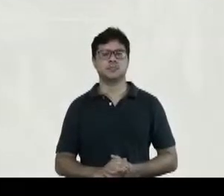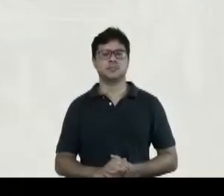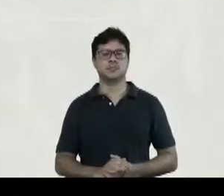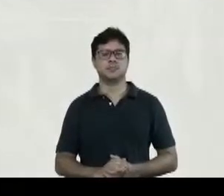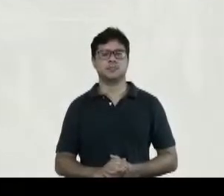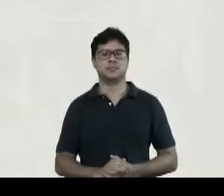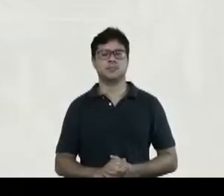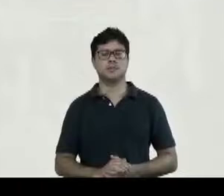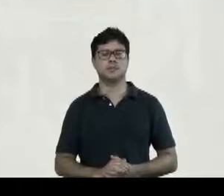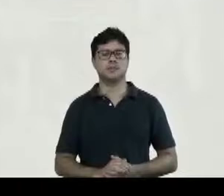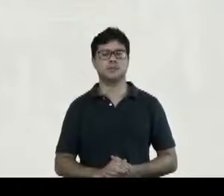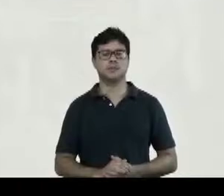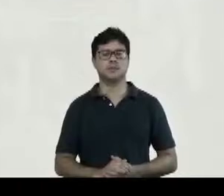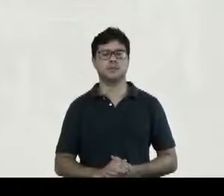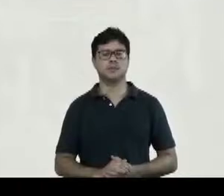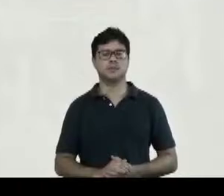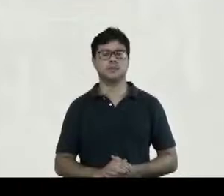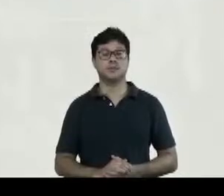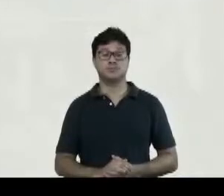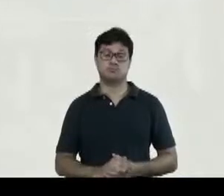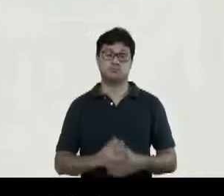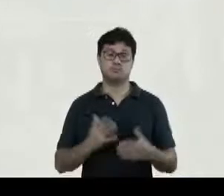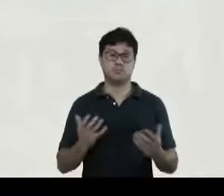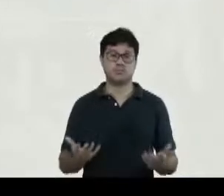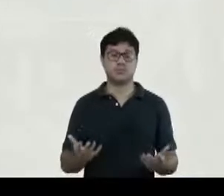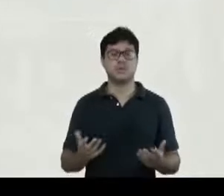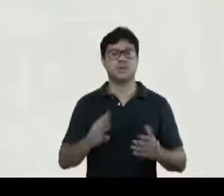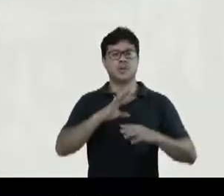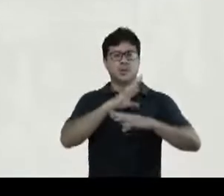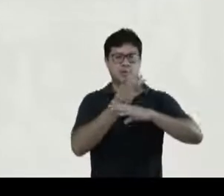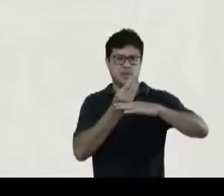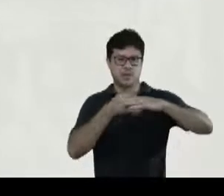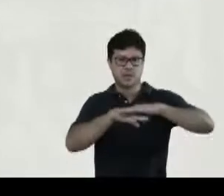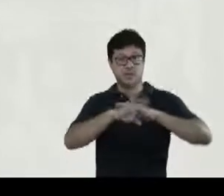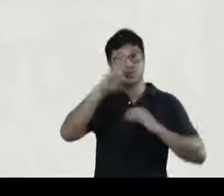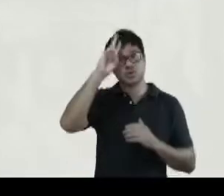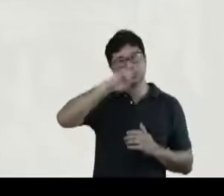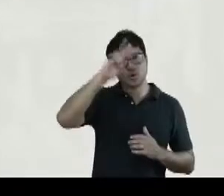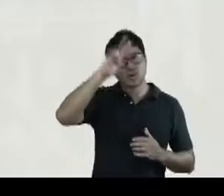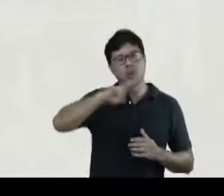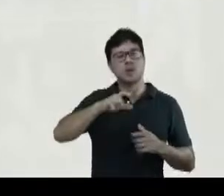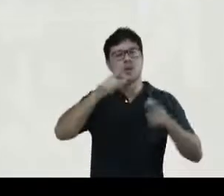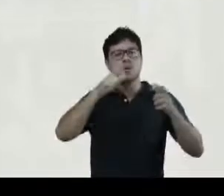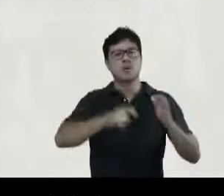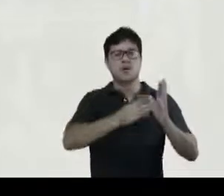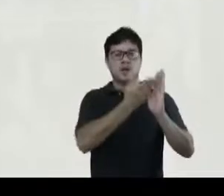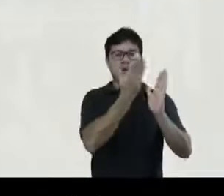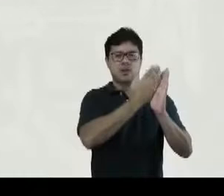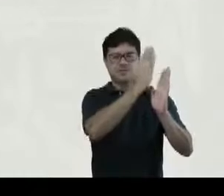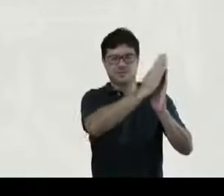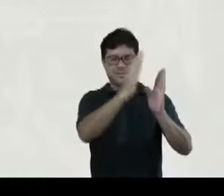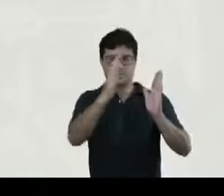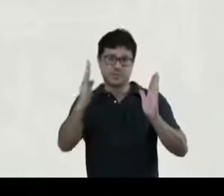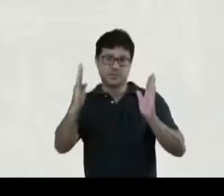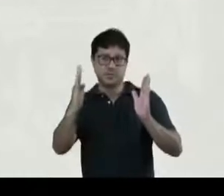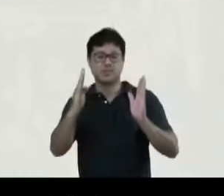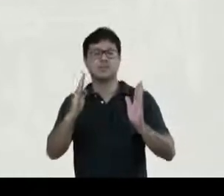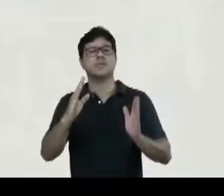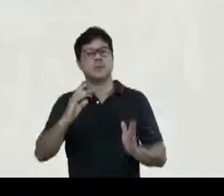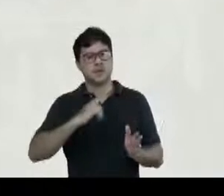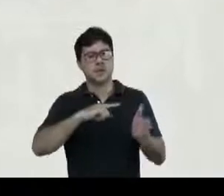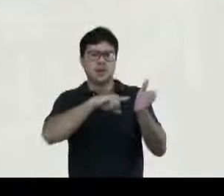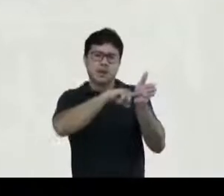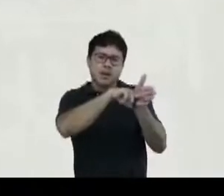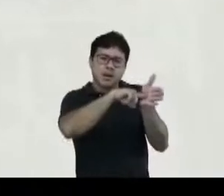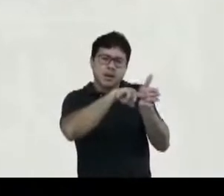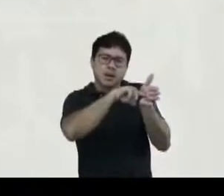Bibliotheken aufbewahrten Altbestand ist das Consortium of European Research Libraries eine solche Gemeinschaft,